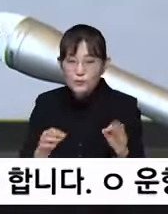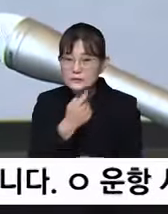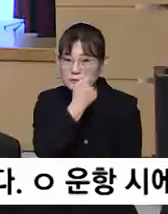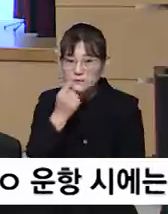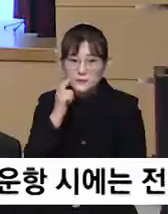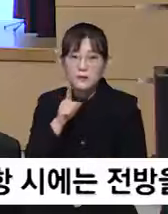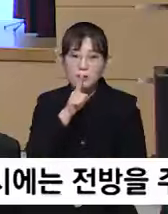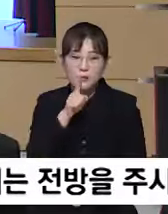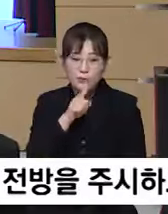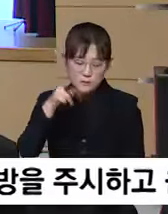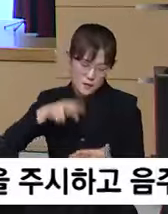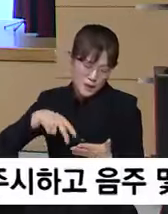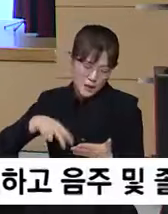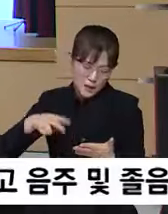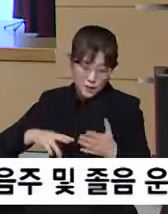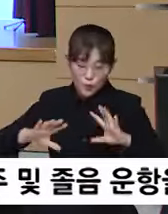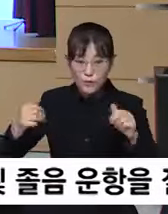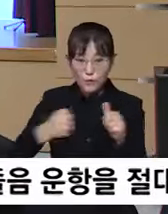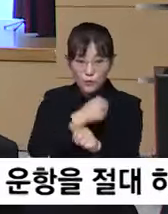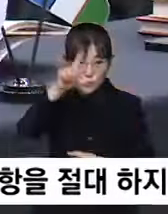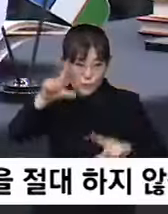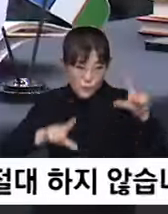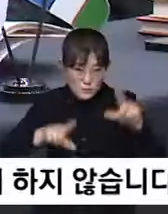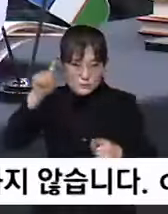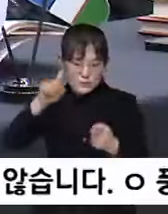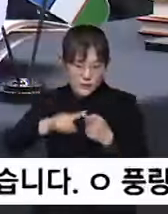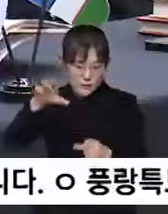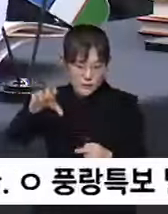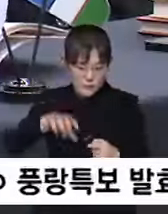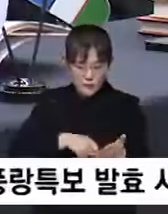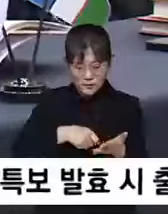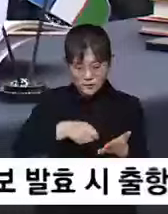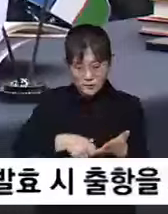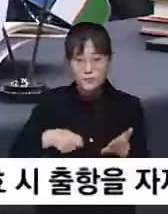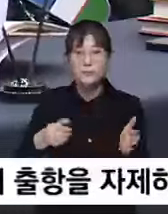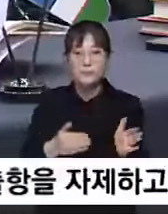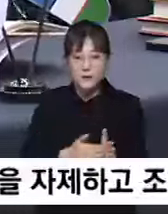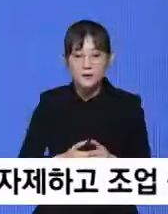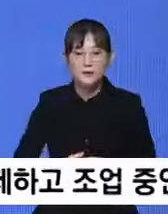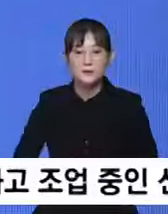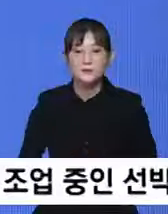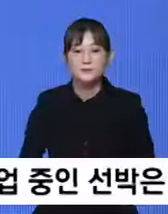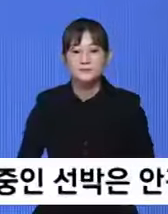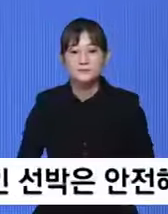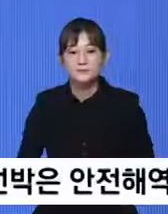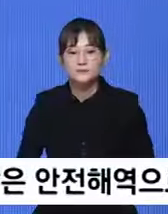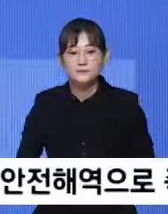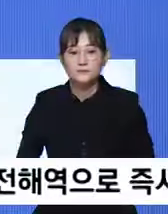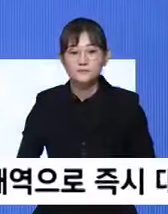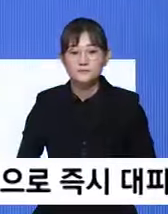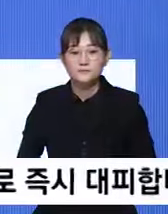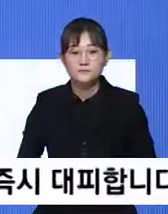탐독하며 국가폭력의 모습을 그대로 그려냈습니다 증언들을